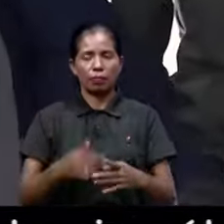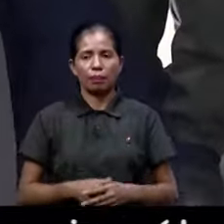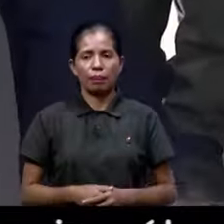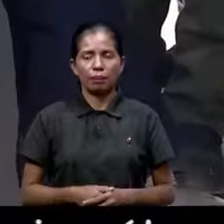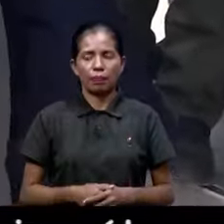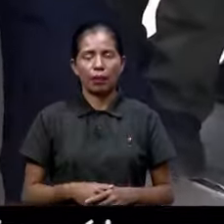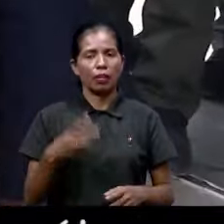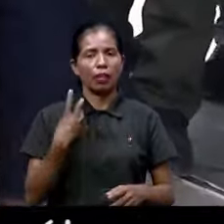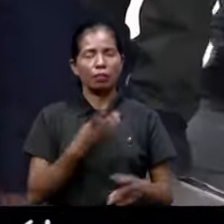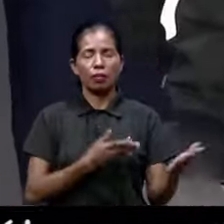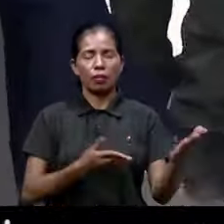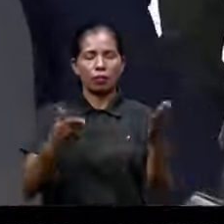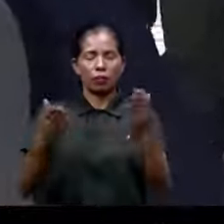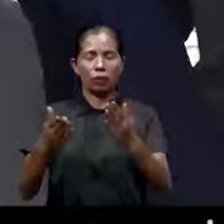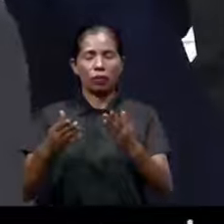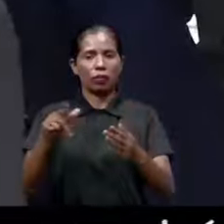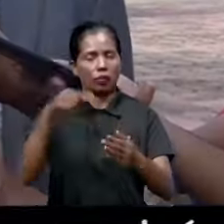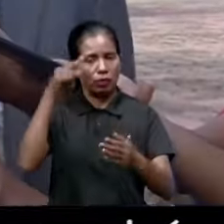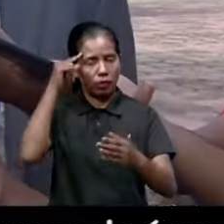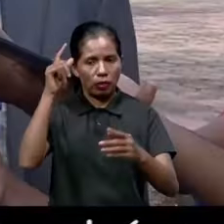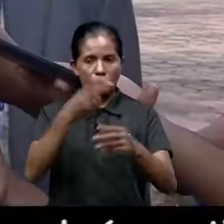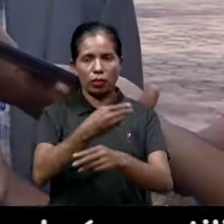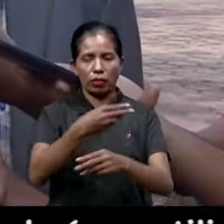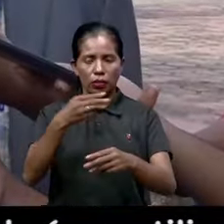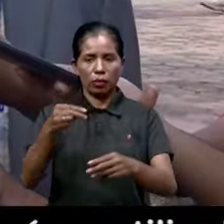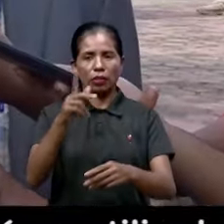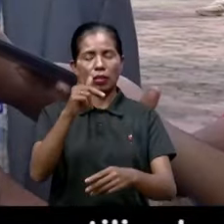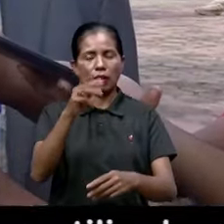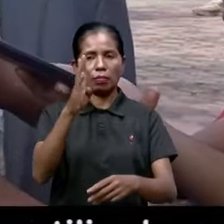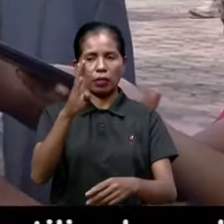kami atas nama pemerintah Indonesia KB